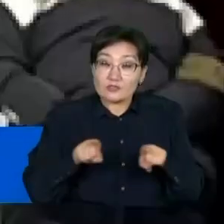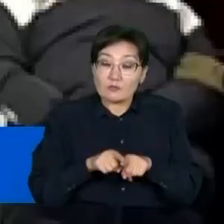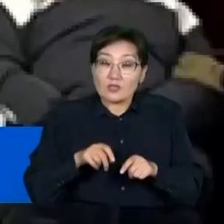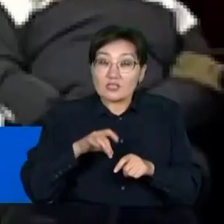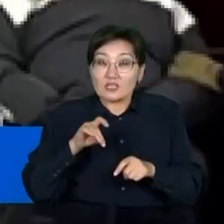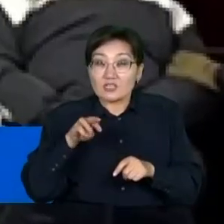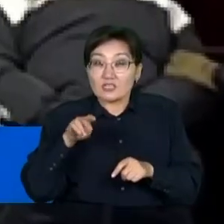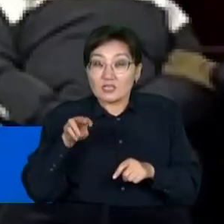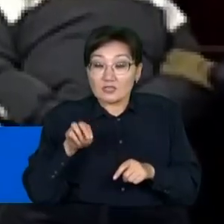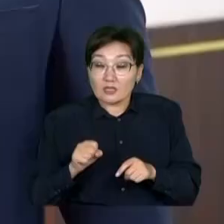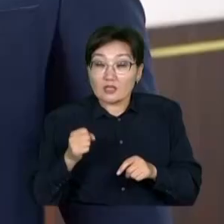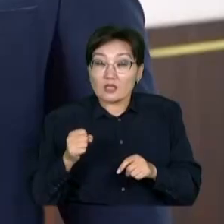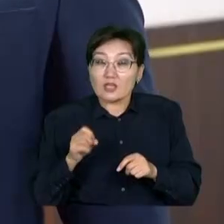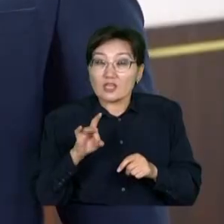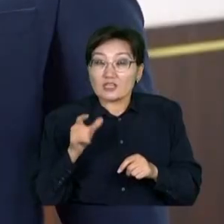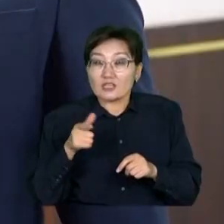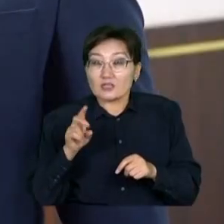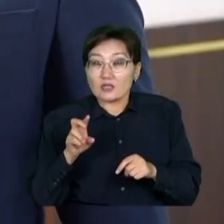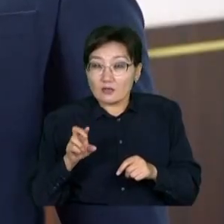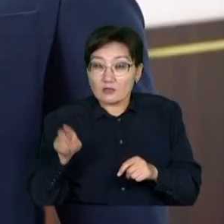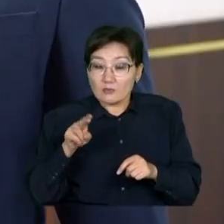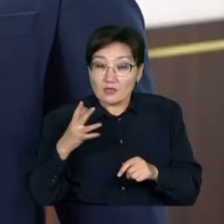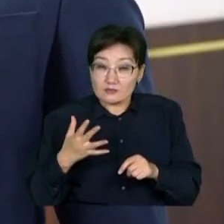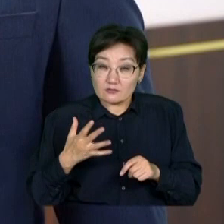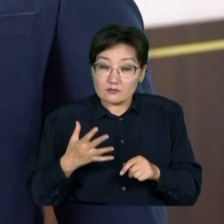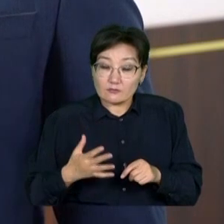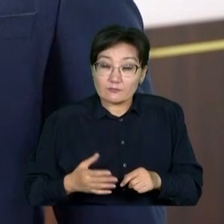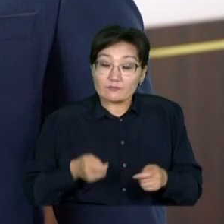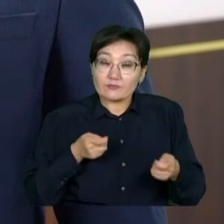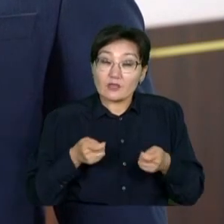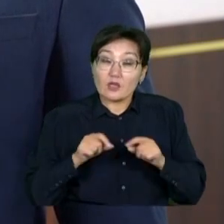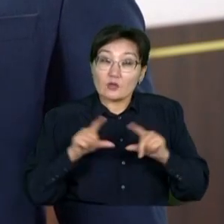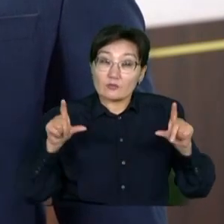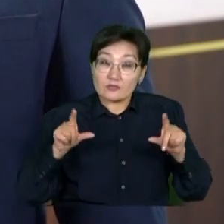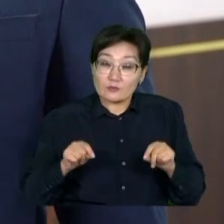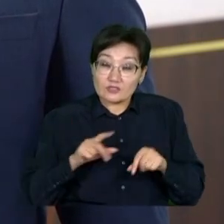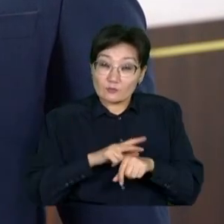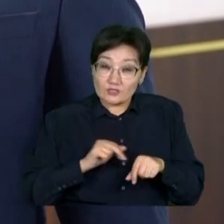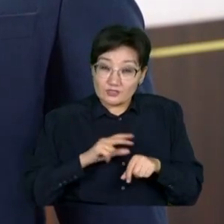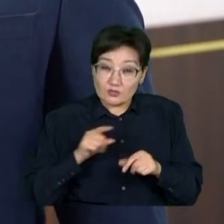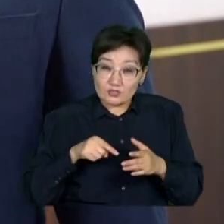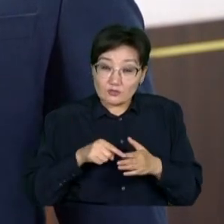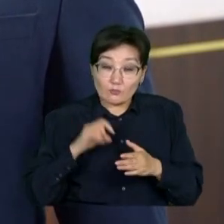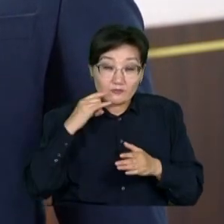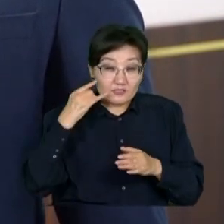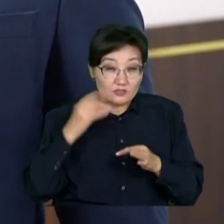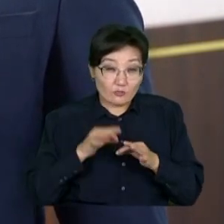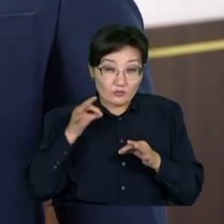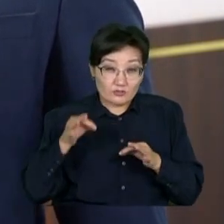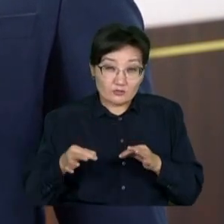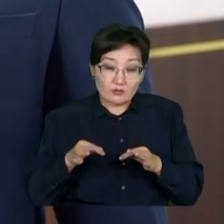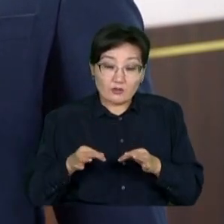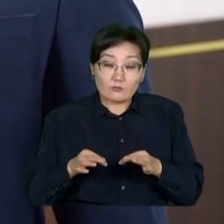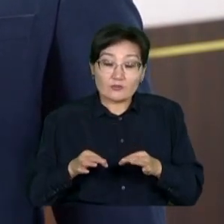гранату РГД-5. Проводится следствие. Управлением по борьбе с организованной преступностью Департамента полиции Павлодарской области